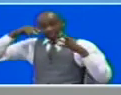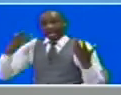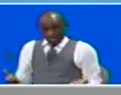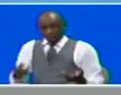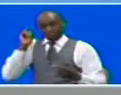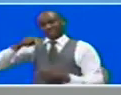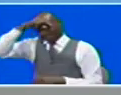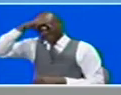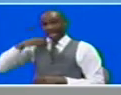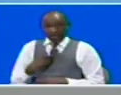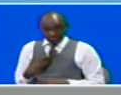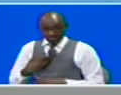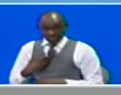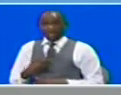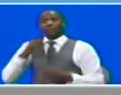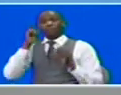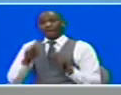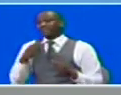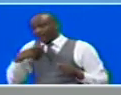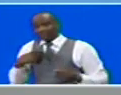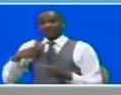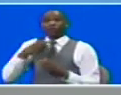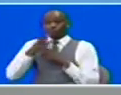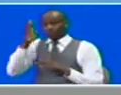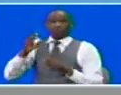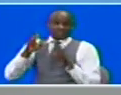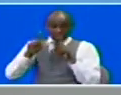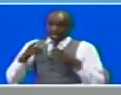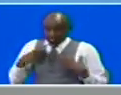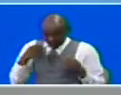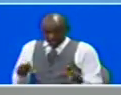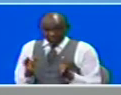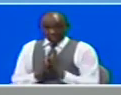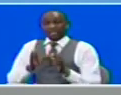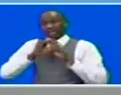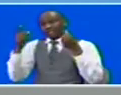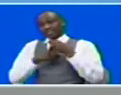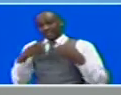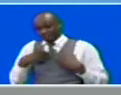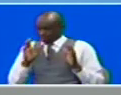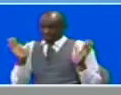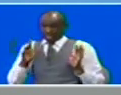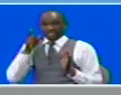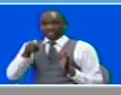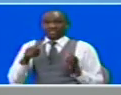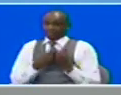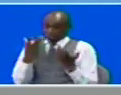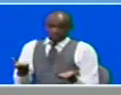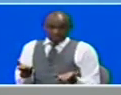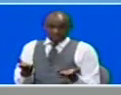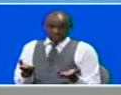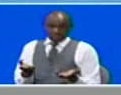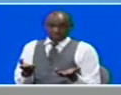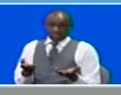degree. Haijakuja ikatuambia lazima akuwe na form 4 certificate, class 8 certificate. Hiyo imechukuliwa ni kama ni